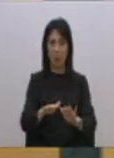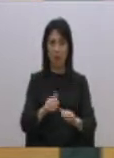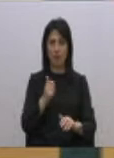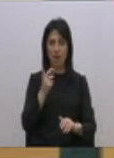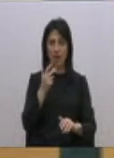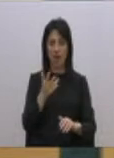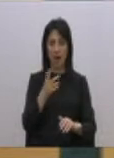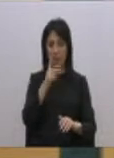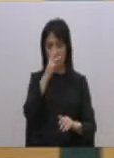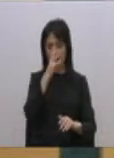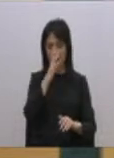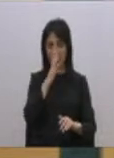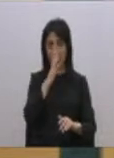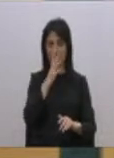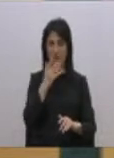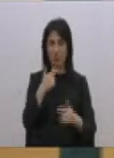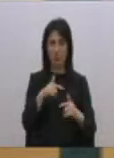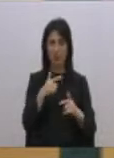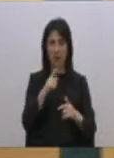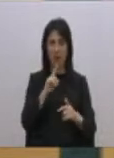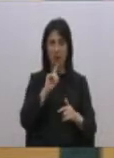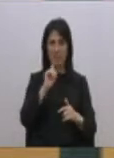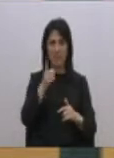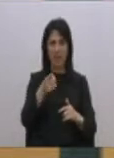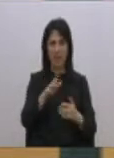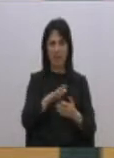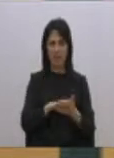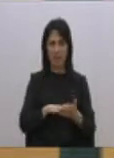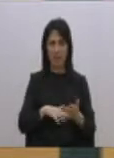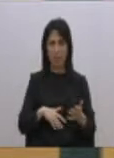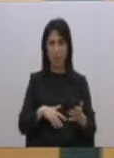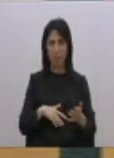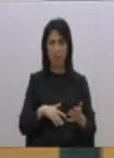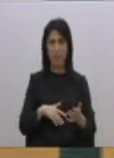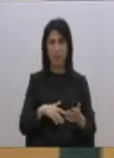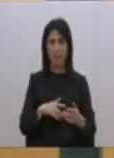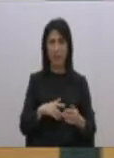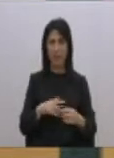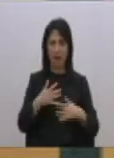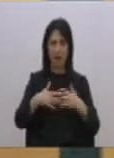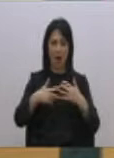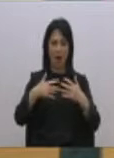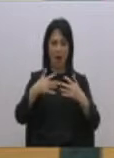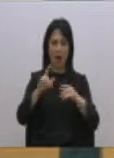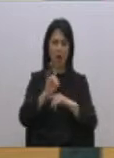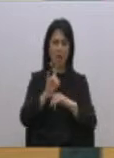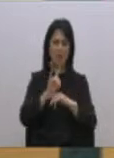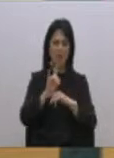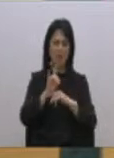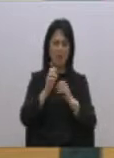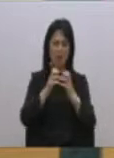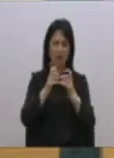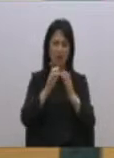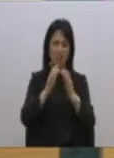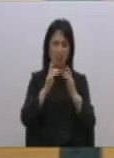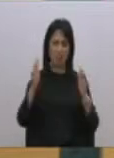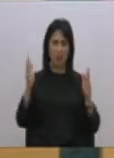რამდენიმე თვიანი თუ პრაქტიკულად წელიწადი გრძელდებოდა აგორებული ცილისმწამებლური